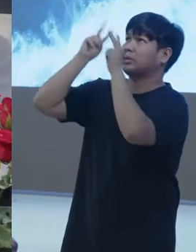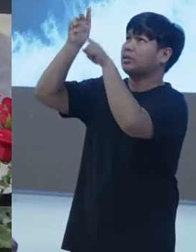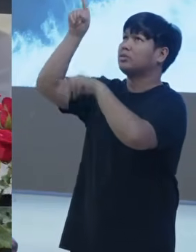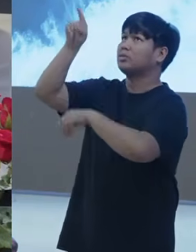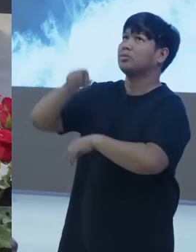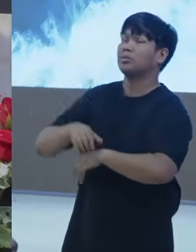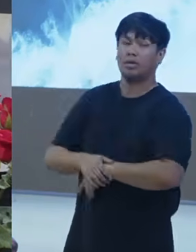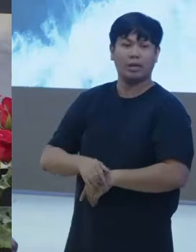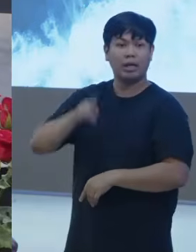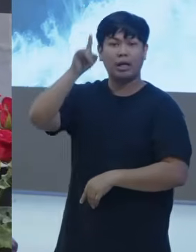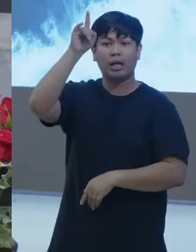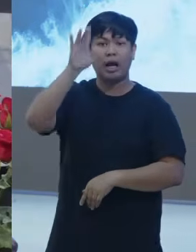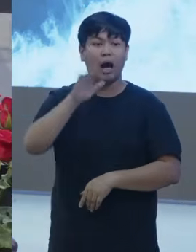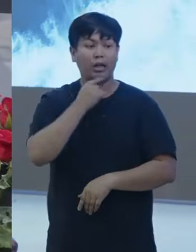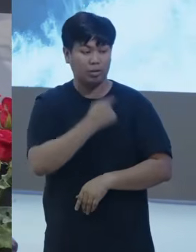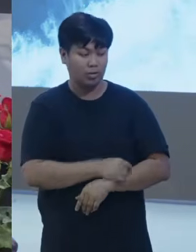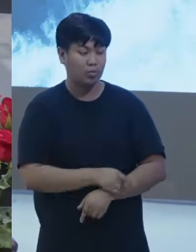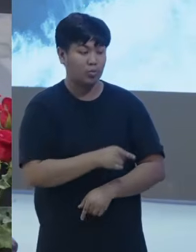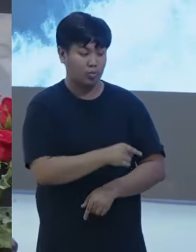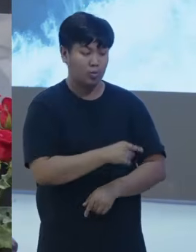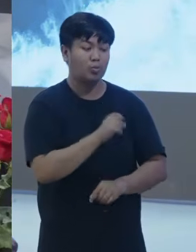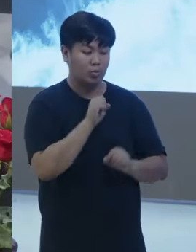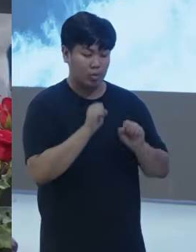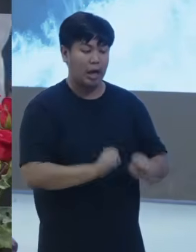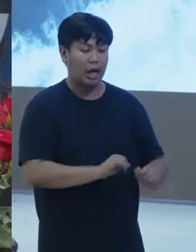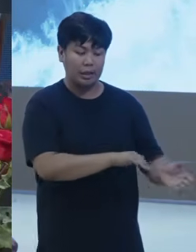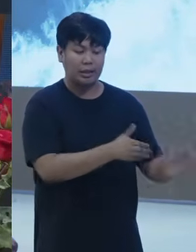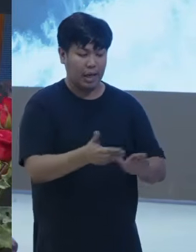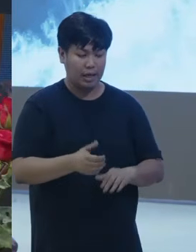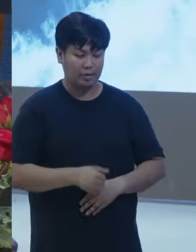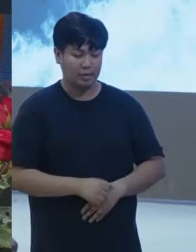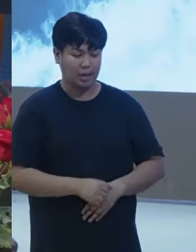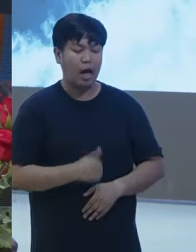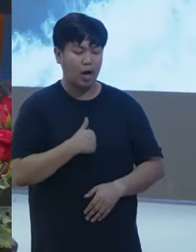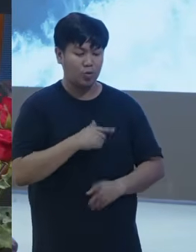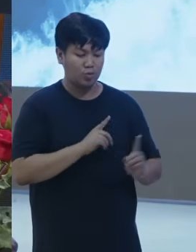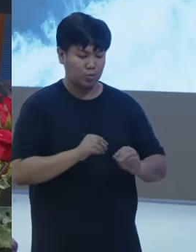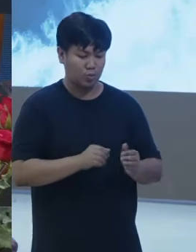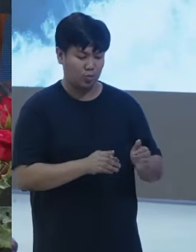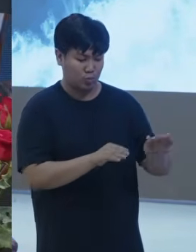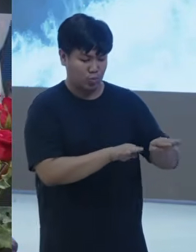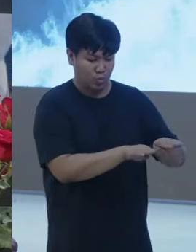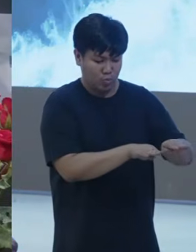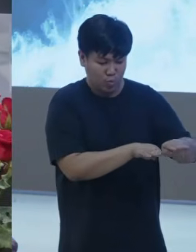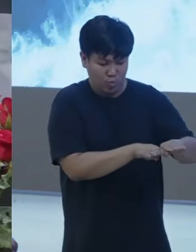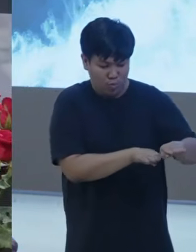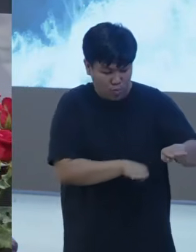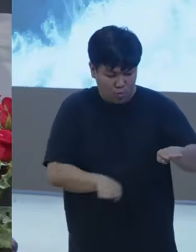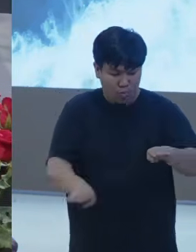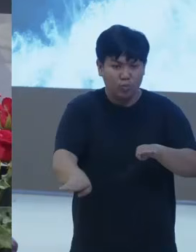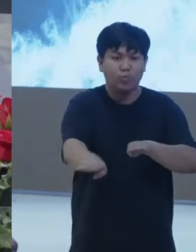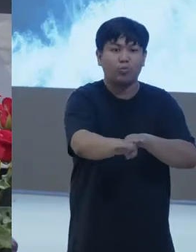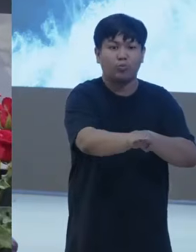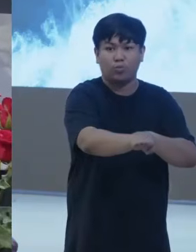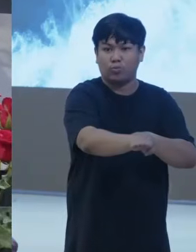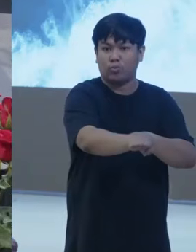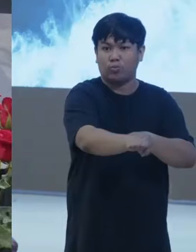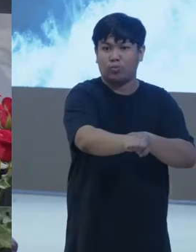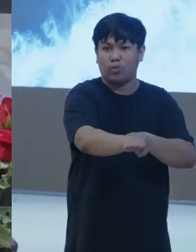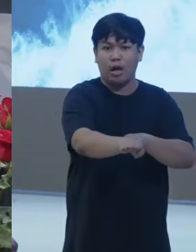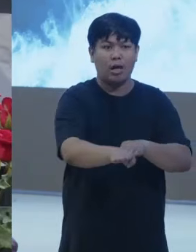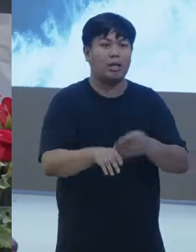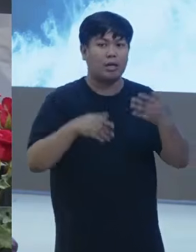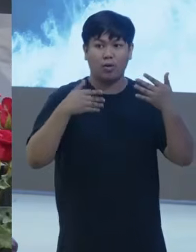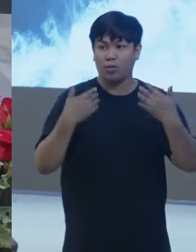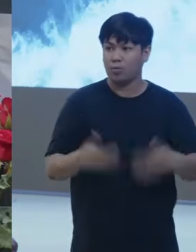Lord, a God merciful and gracious, slow to anger and abounding in steadfast love